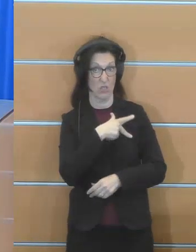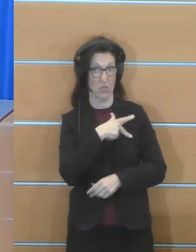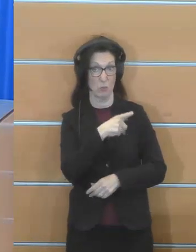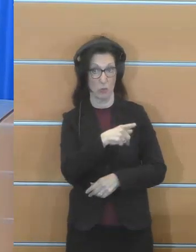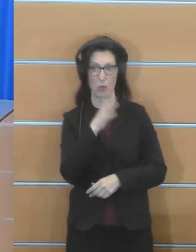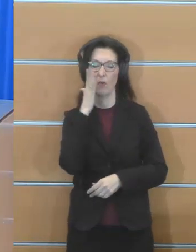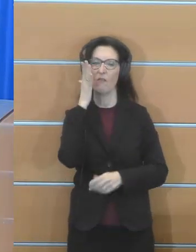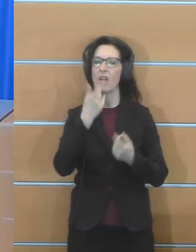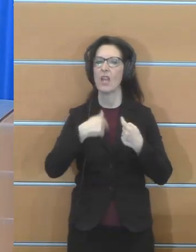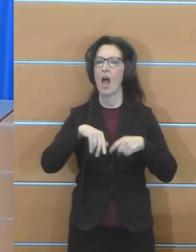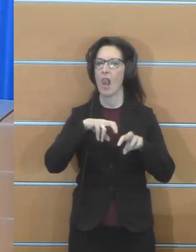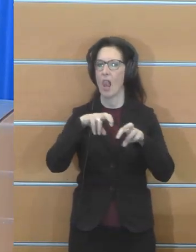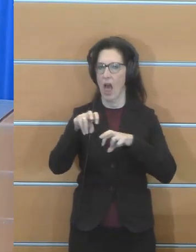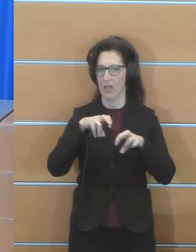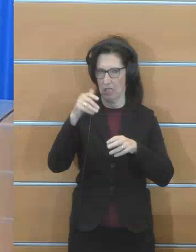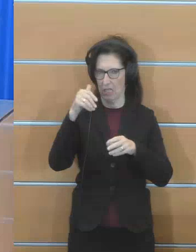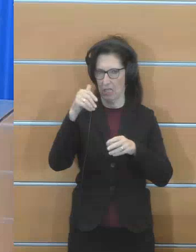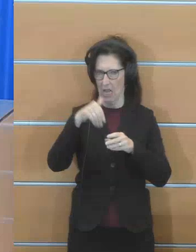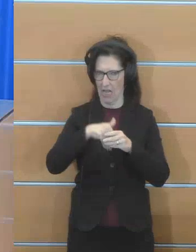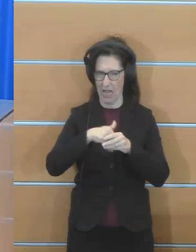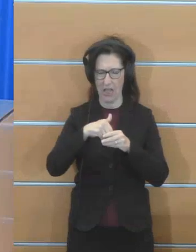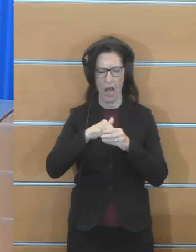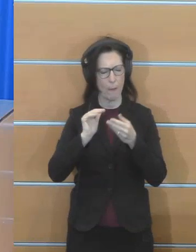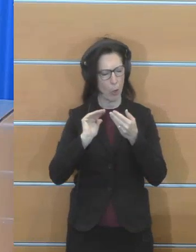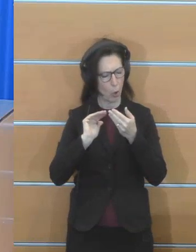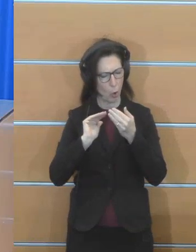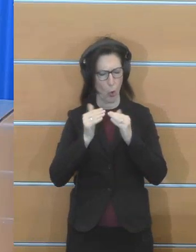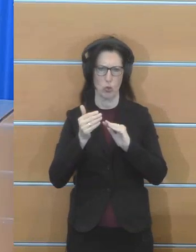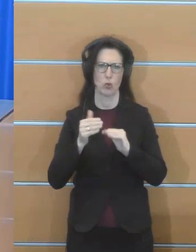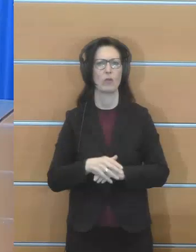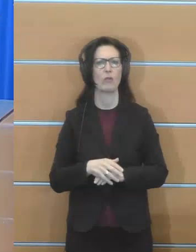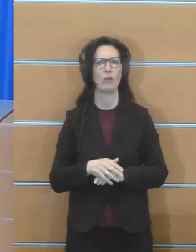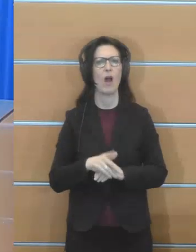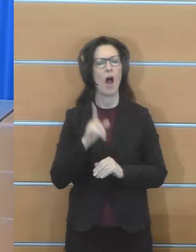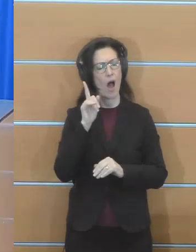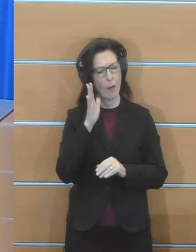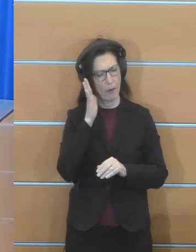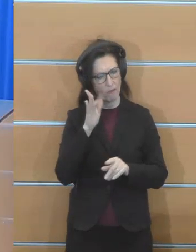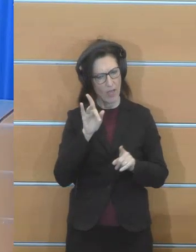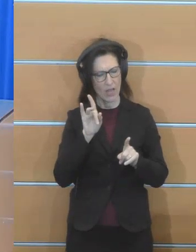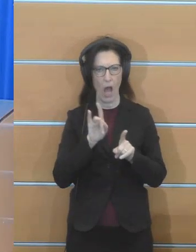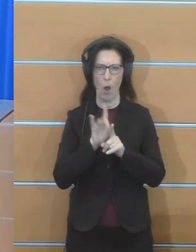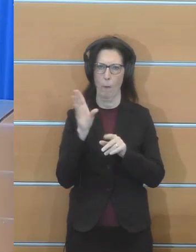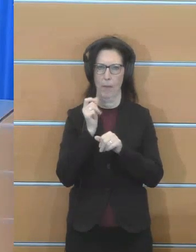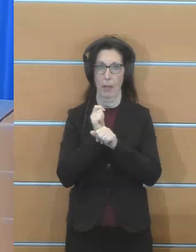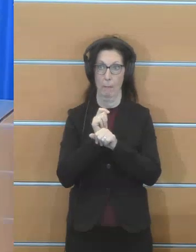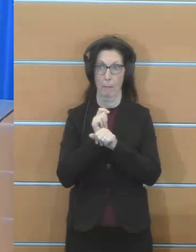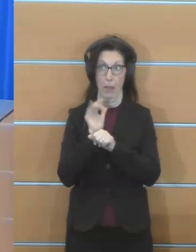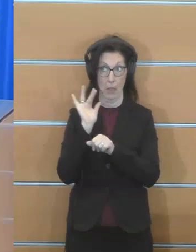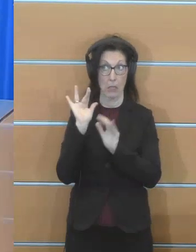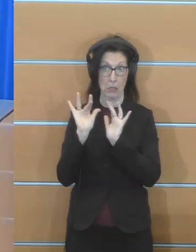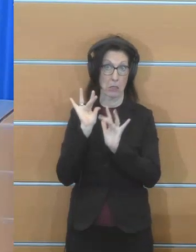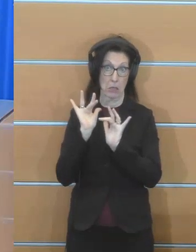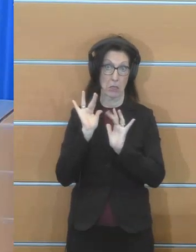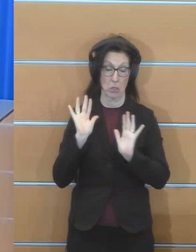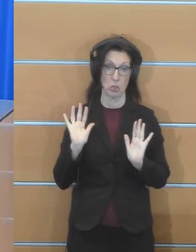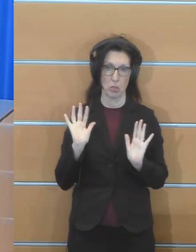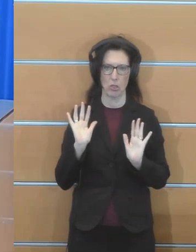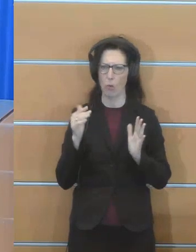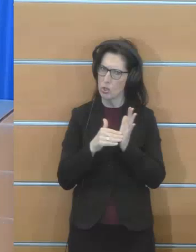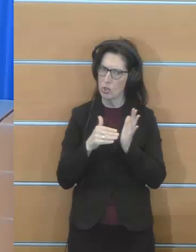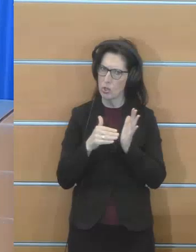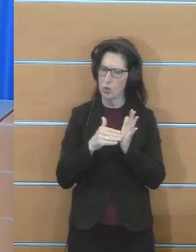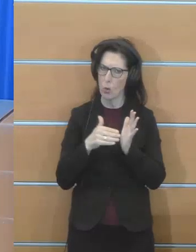Landesregierung sehr konstruktiv aber auch kritisch Mitarbeiter oder glaube es ist notwendig dass die